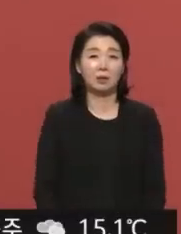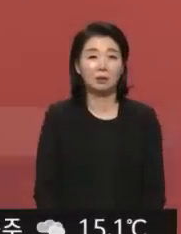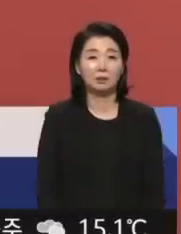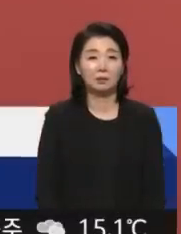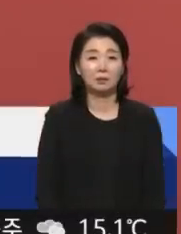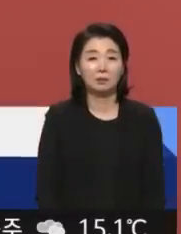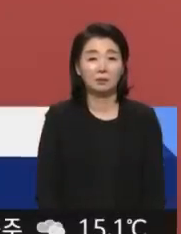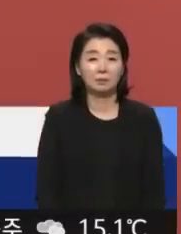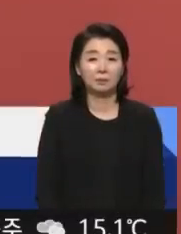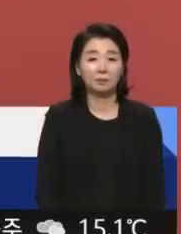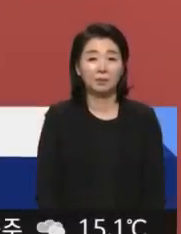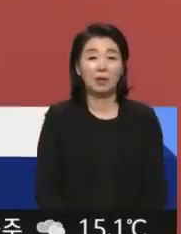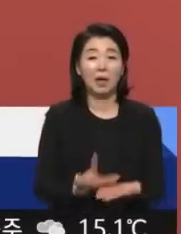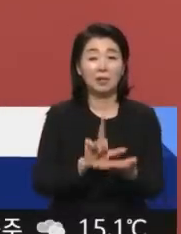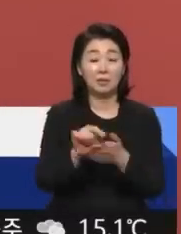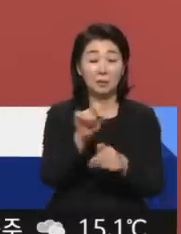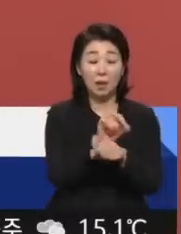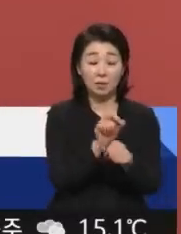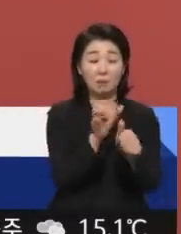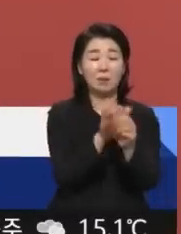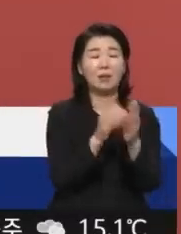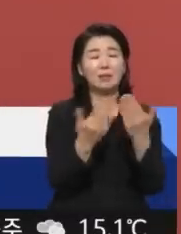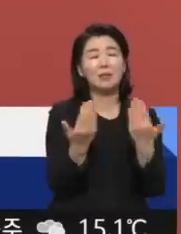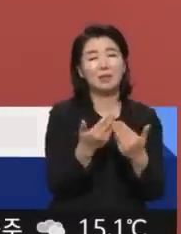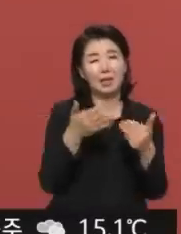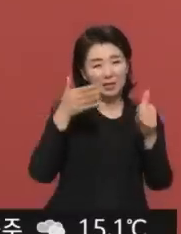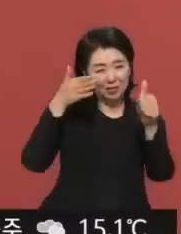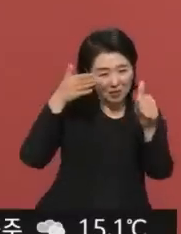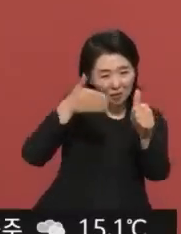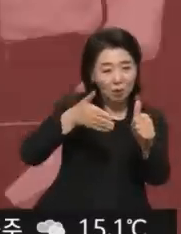지방자치 행정을 맡은 사람은 그 일에 더 전념하시면 좋겠습니다.